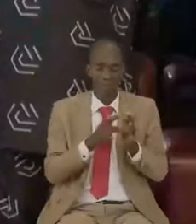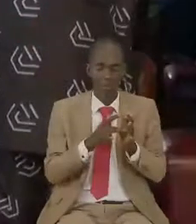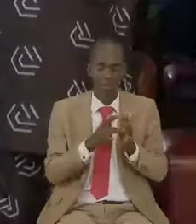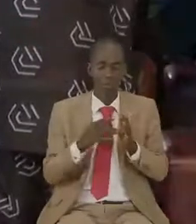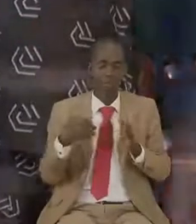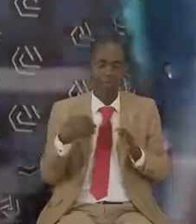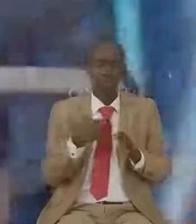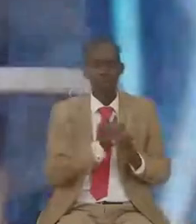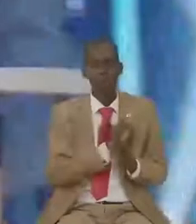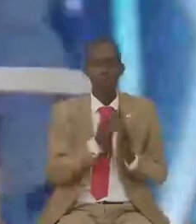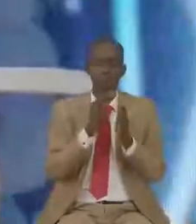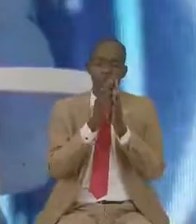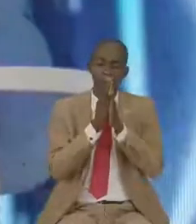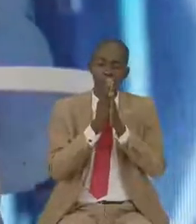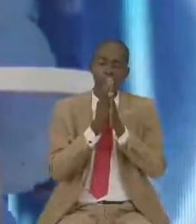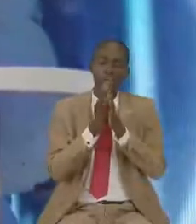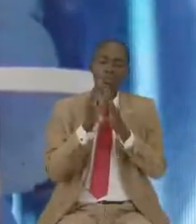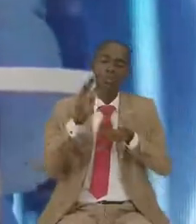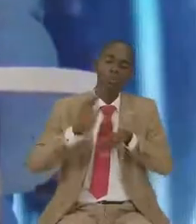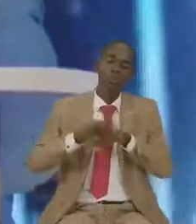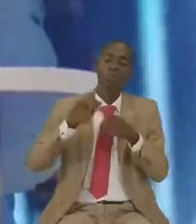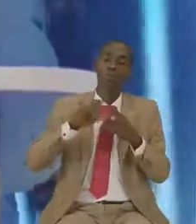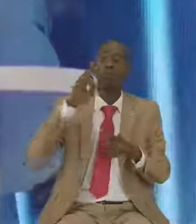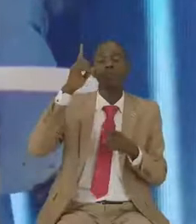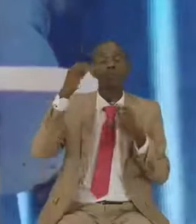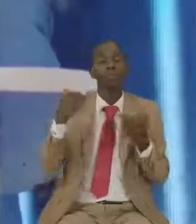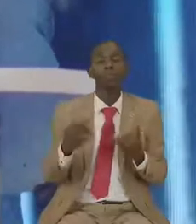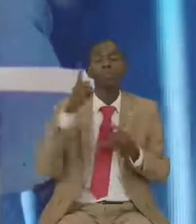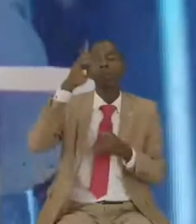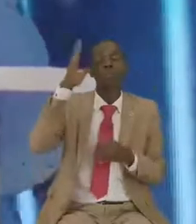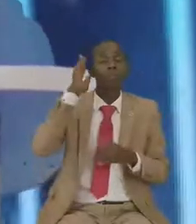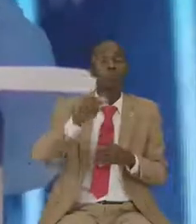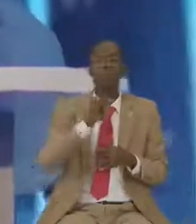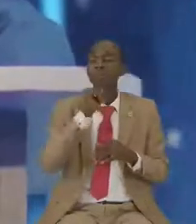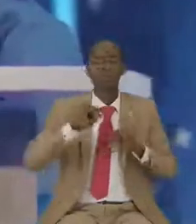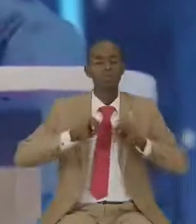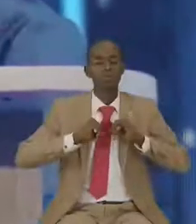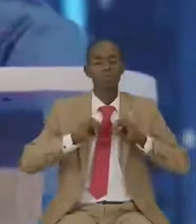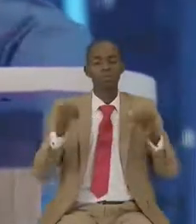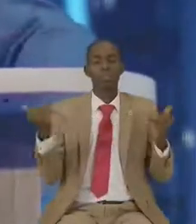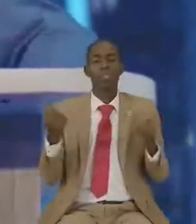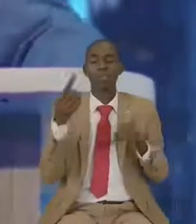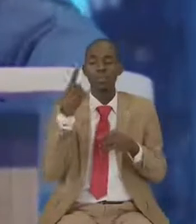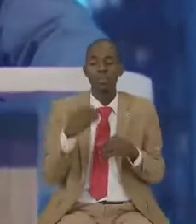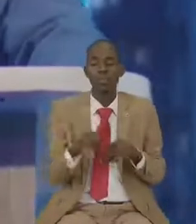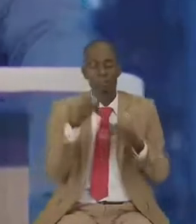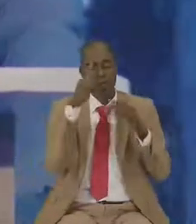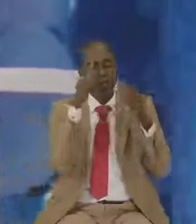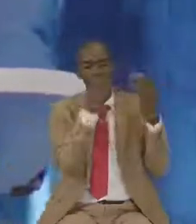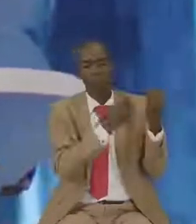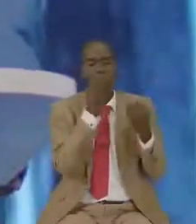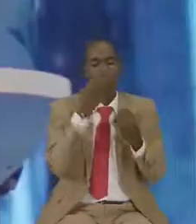au nom puissant de Jésus, nous t'invoquons maintenant. Tu ne vas pas nous